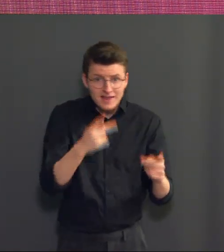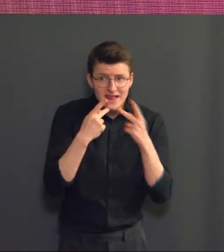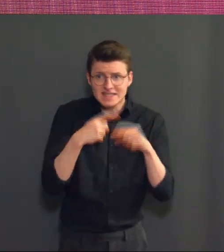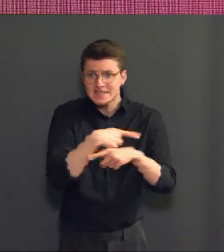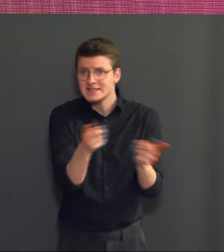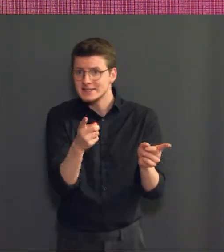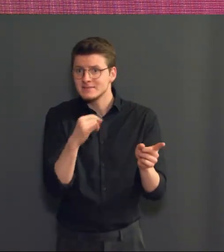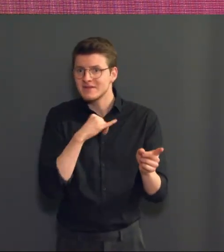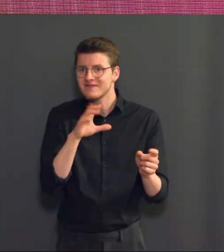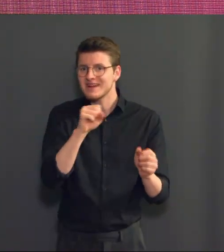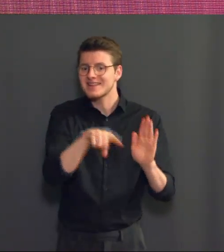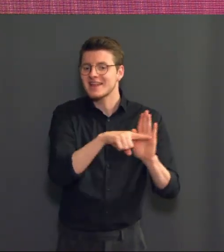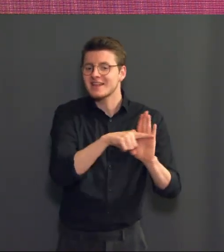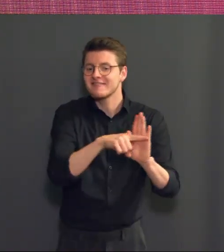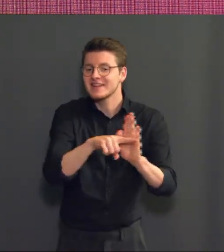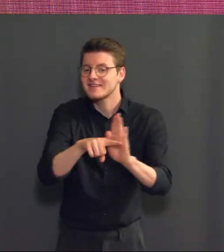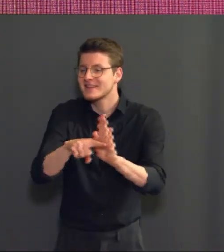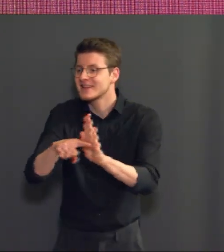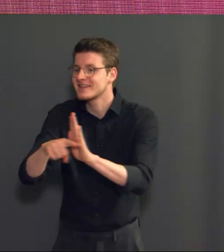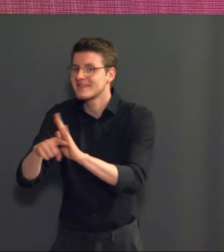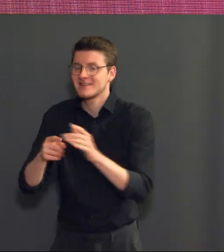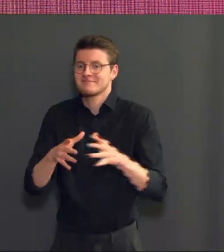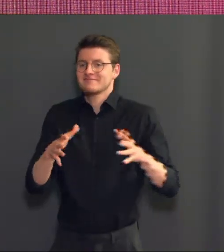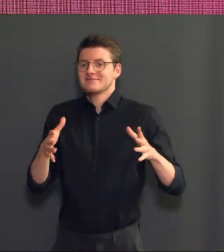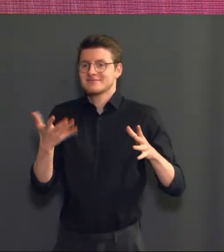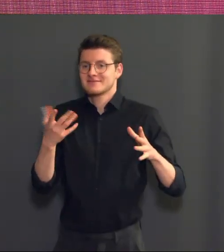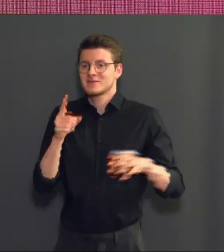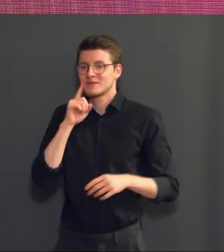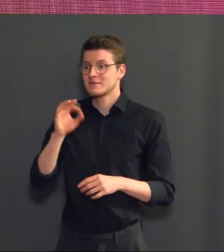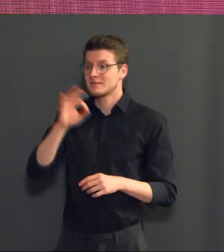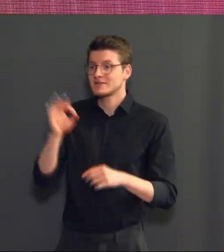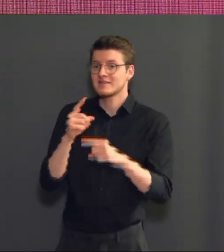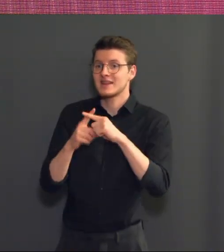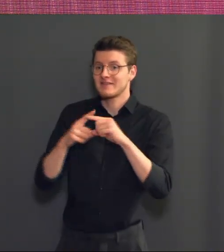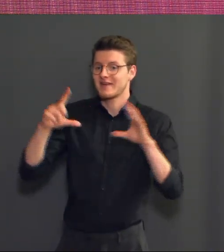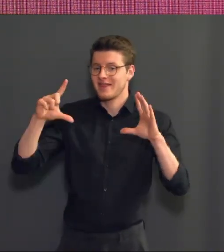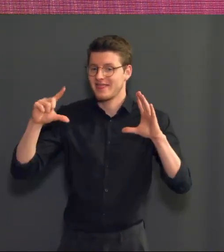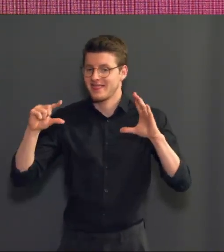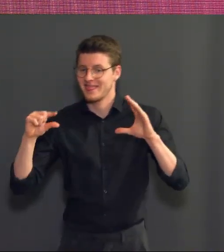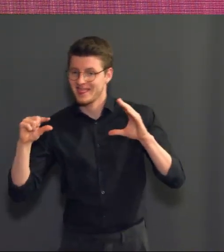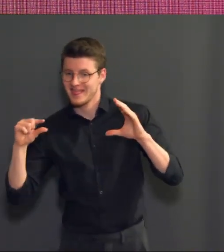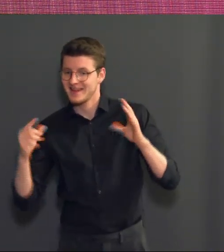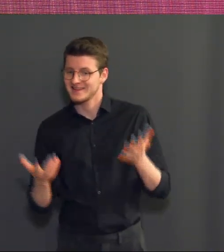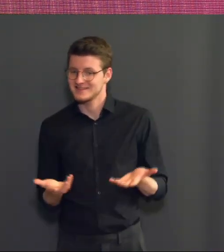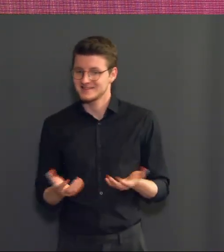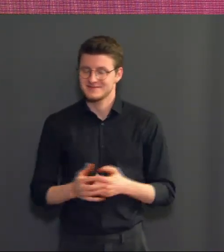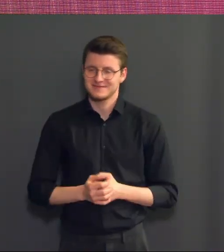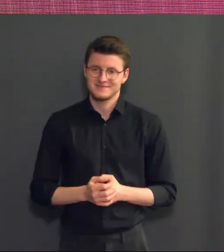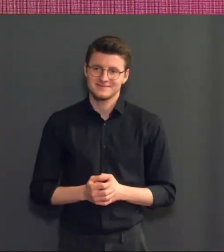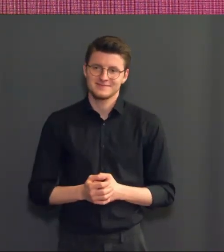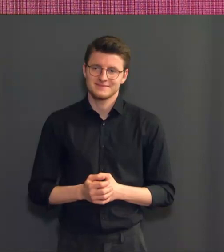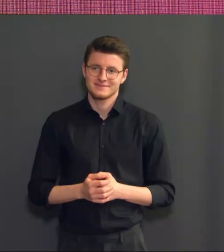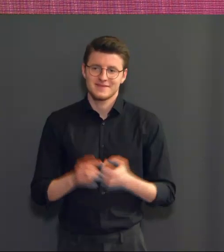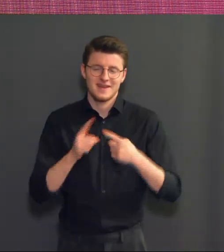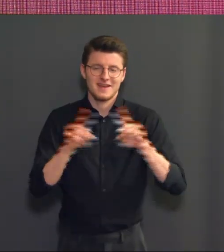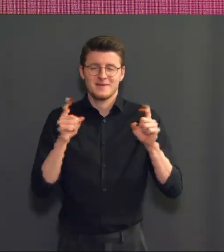zitten. Dat maakt dat het percentage testen dat nog positief is, kleiner wordt. Er is nog een effect mogelijk, maar we